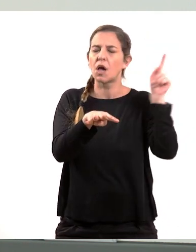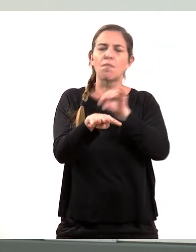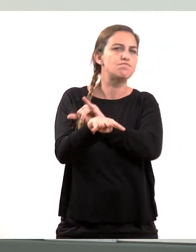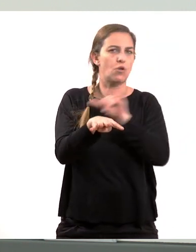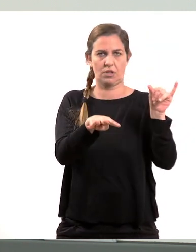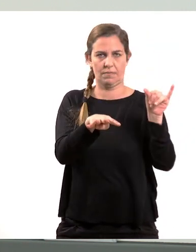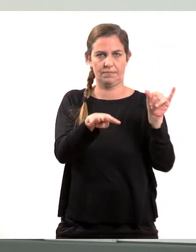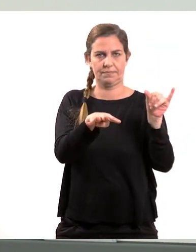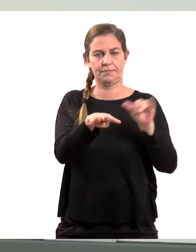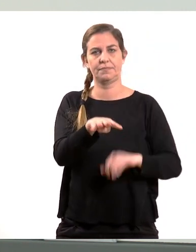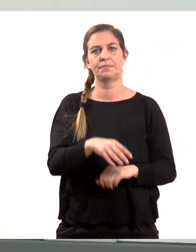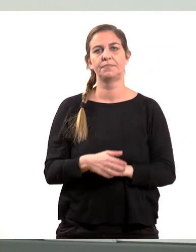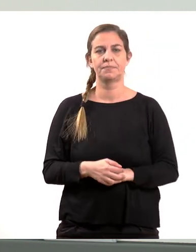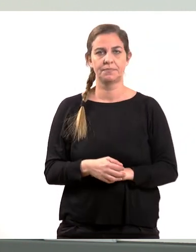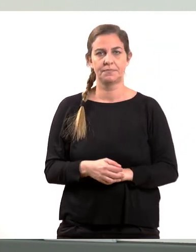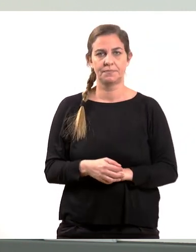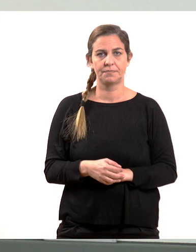των αριθμών.